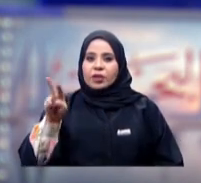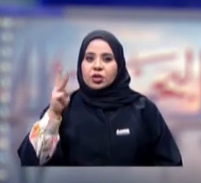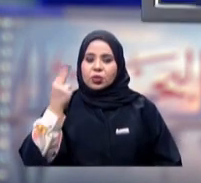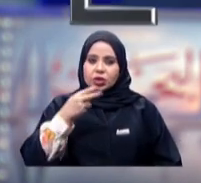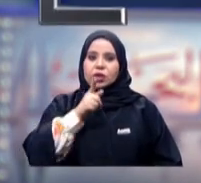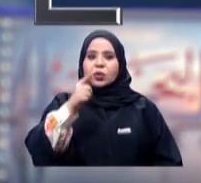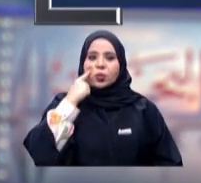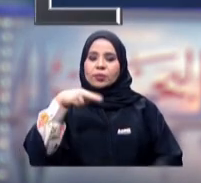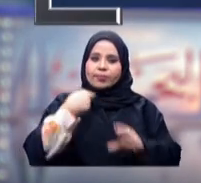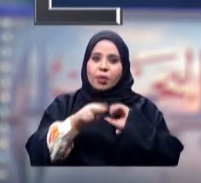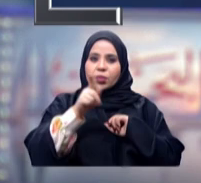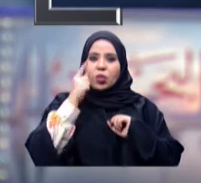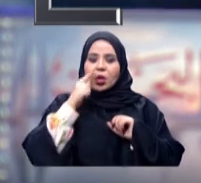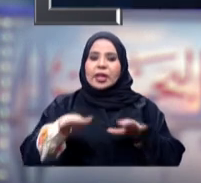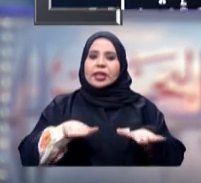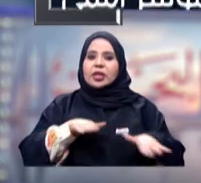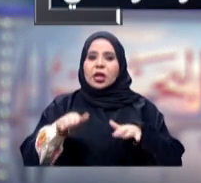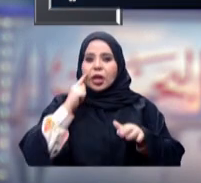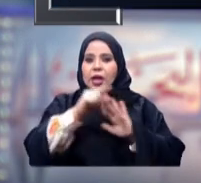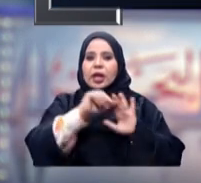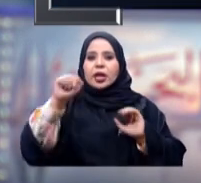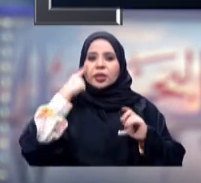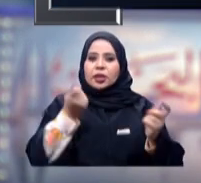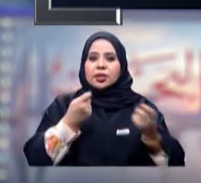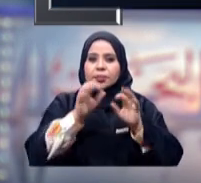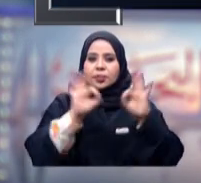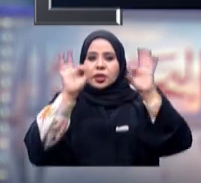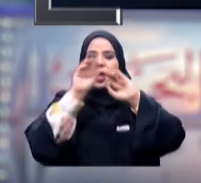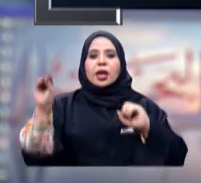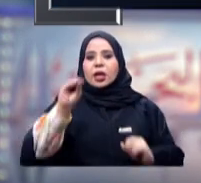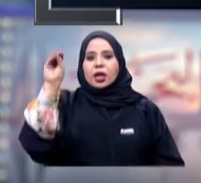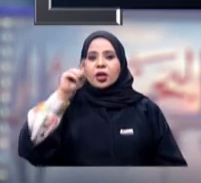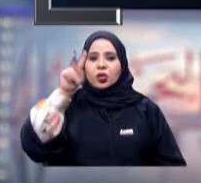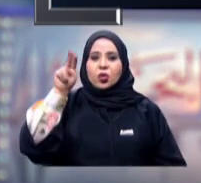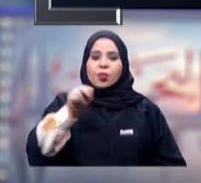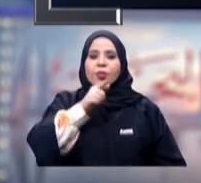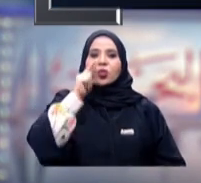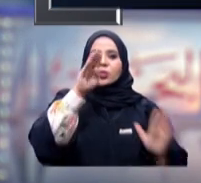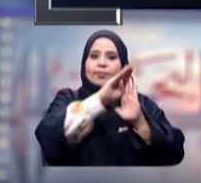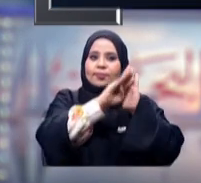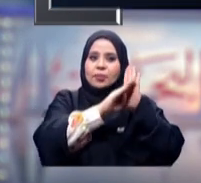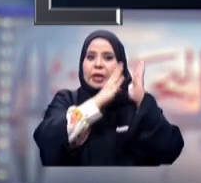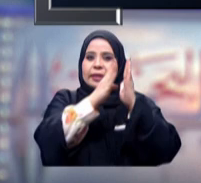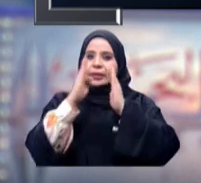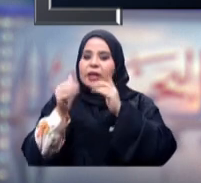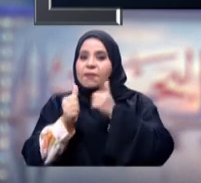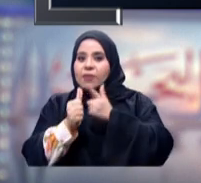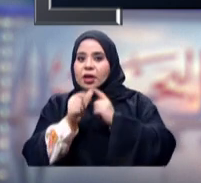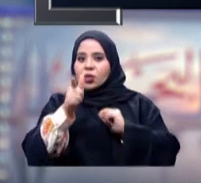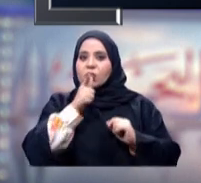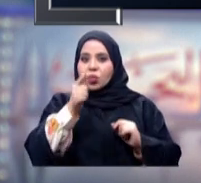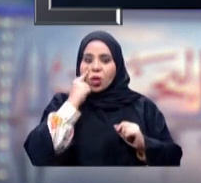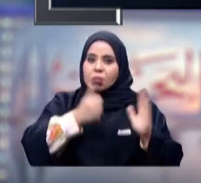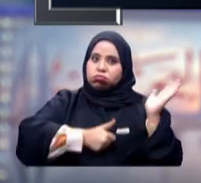عن إدارة الشؤون الاقتصادية والاجتماعية بهيئة الأمم المتحدة وتصنيفها ضمن فئة الدول ذات المؤشر العالي